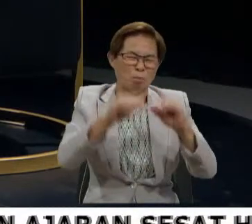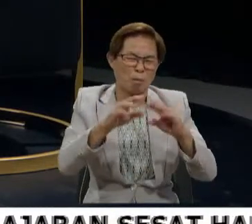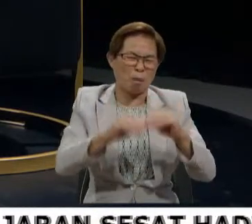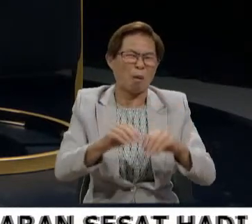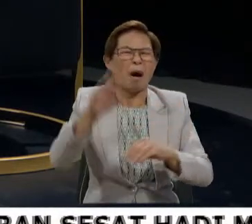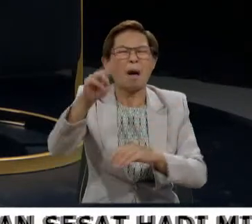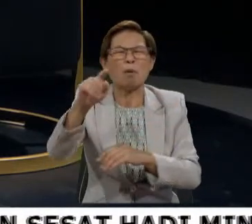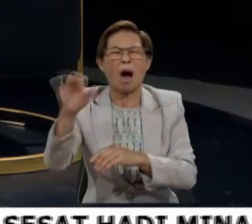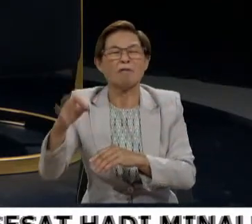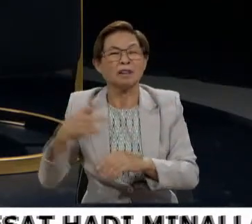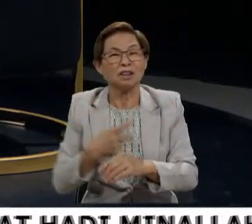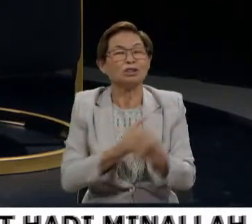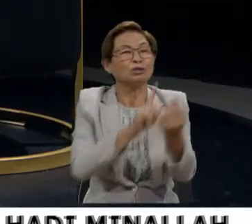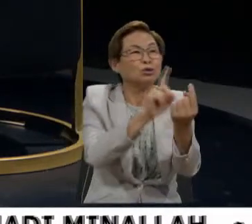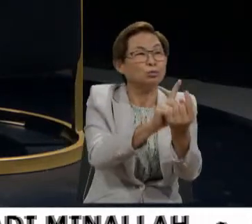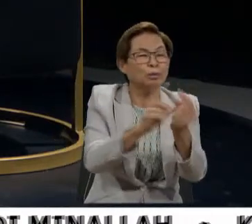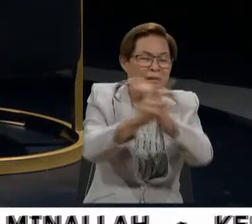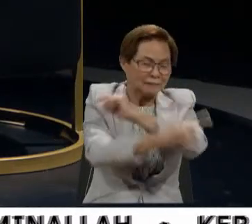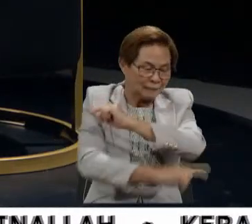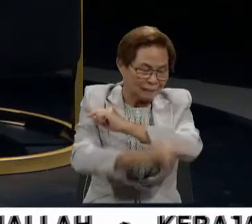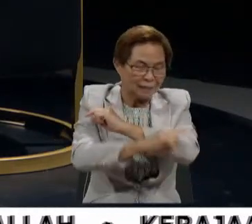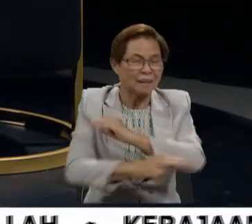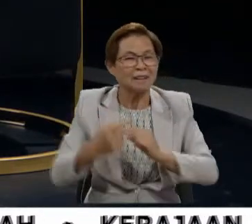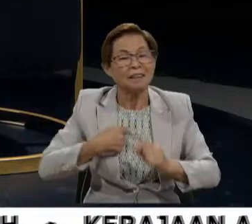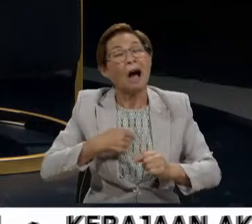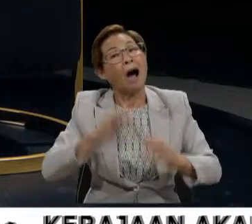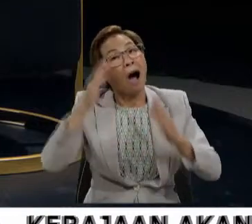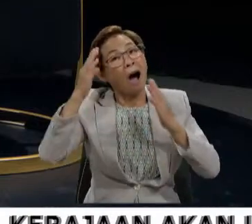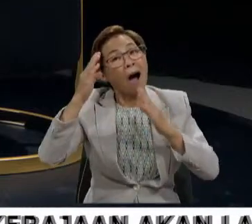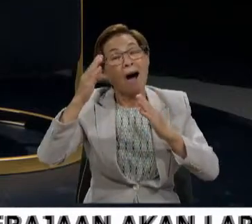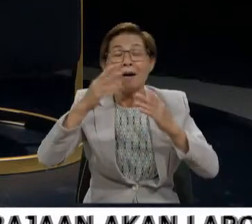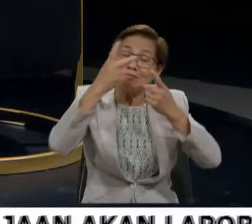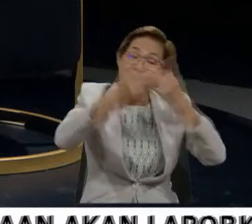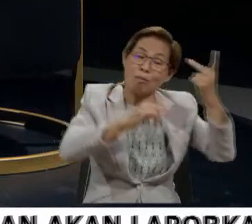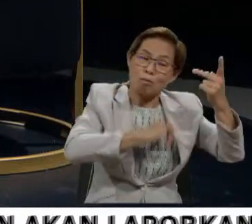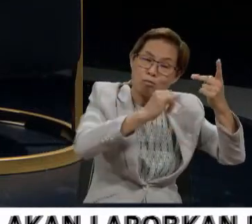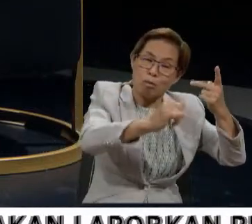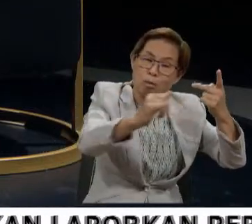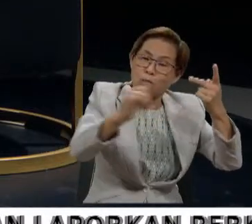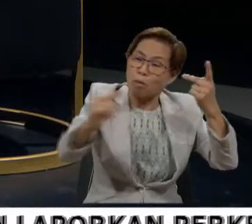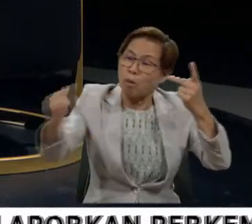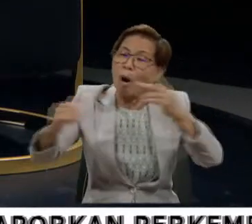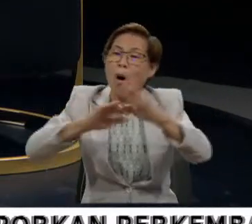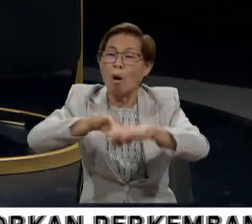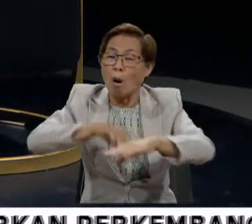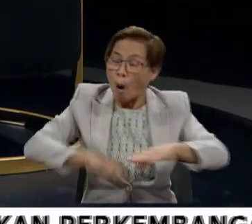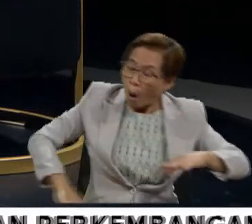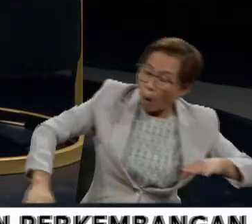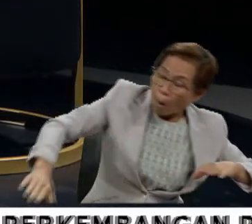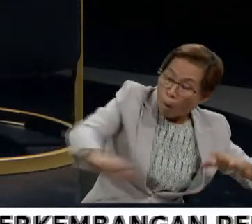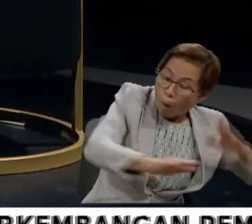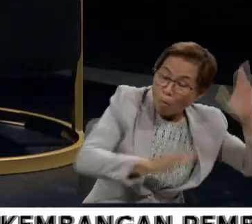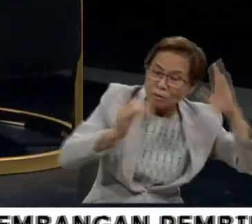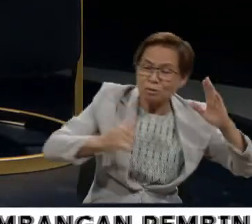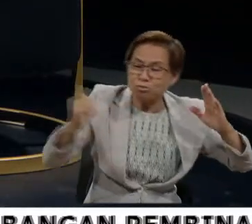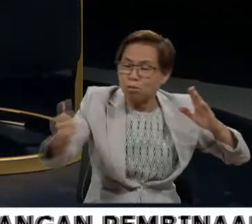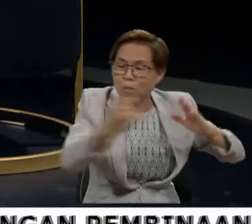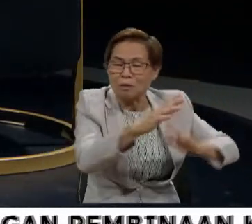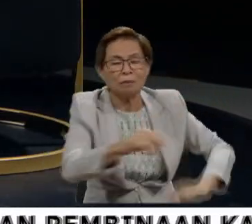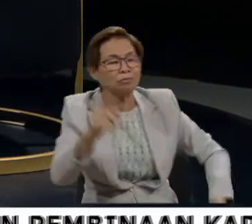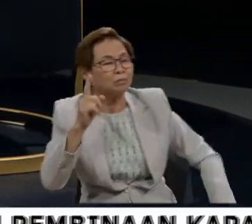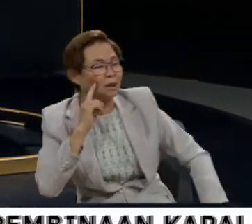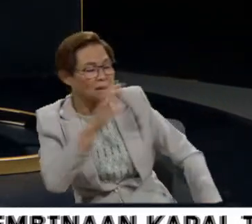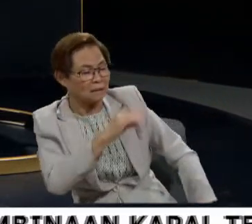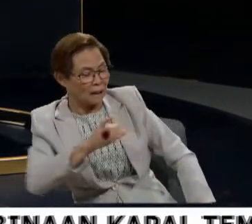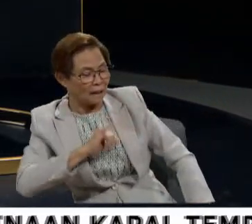kewangannya kita berjumpa di di setiap negeri kita akan jelajah ke seluruh Malaysia dan mendengar sendiri Saya dan juga